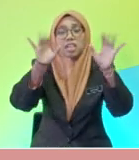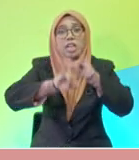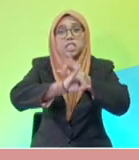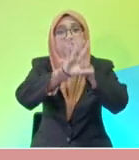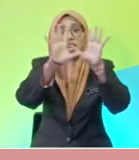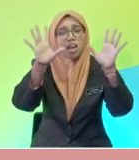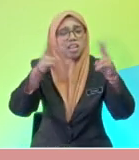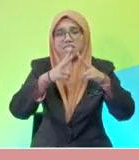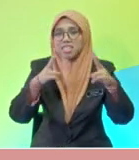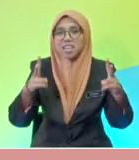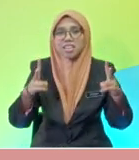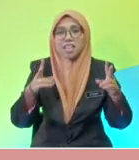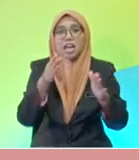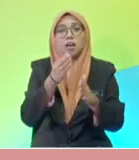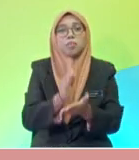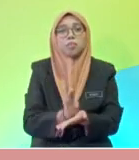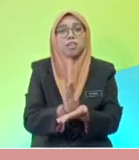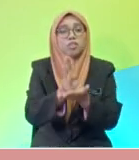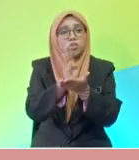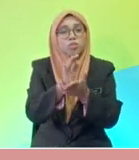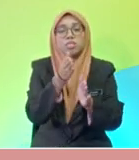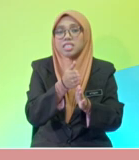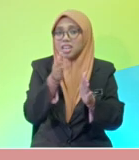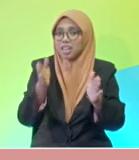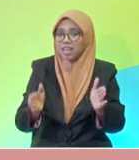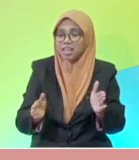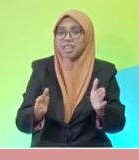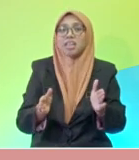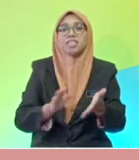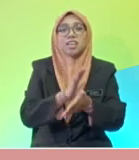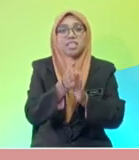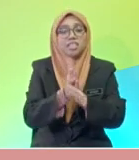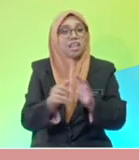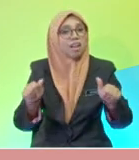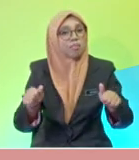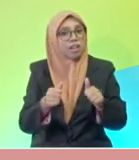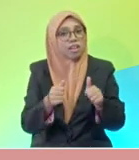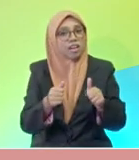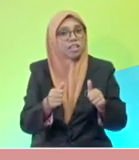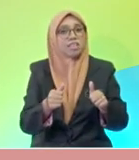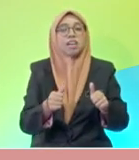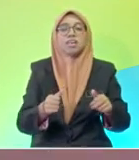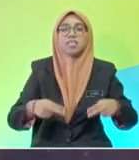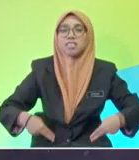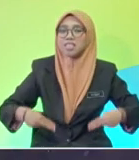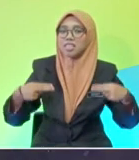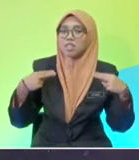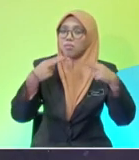Jiran jadikan amalan hidup Harmoni aman sejahtera